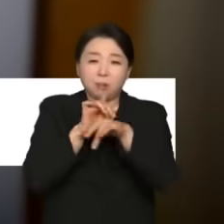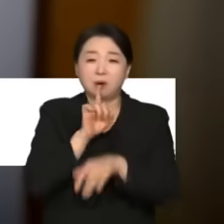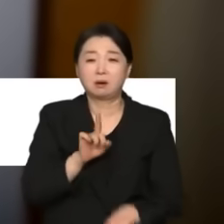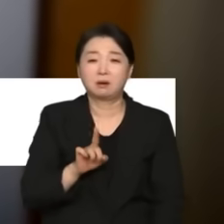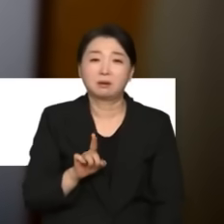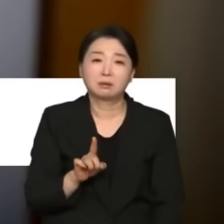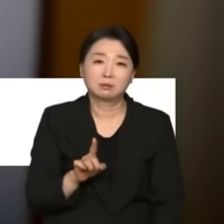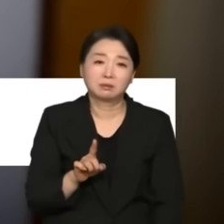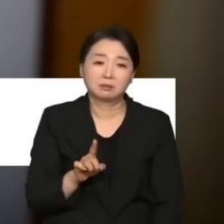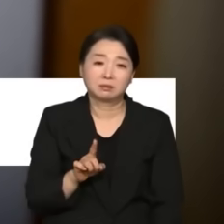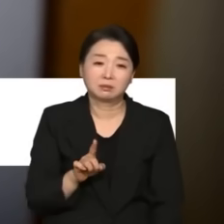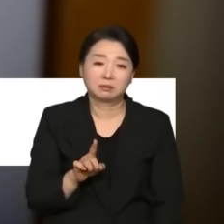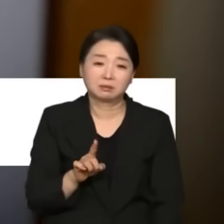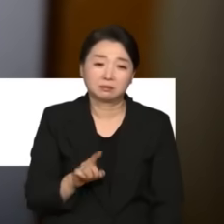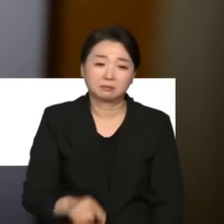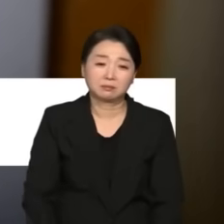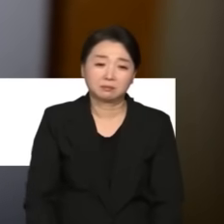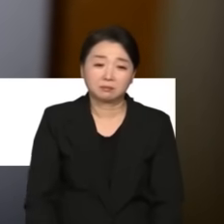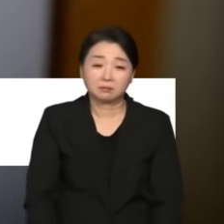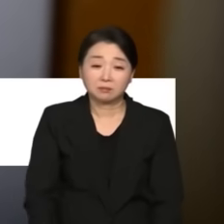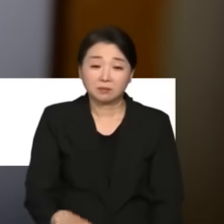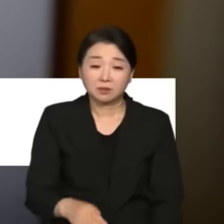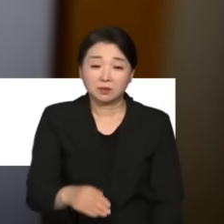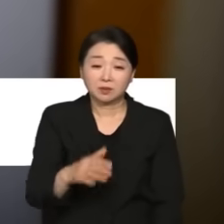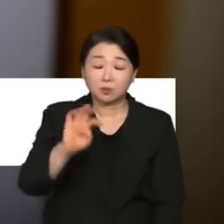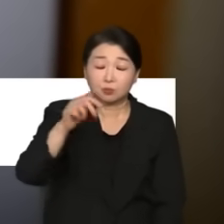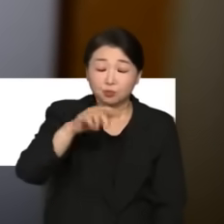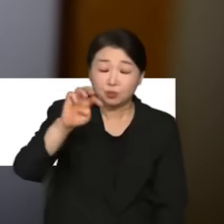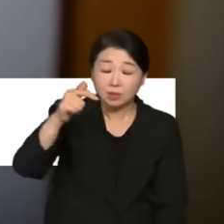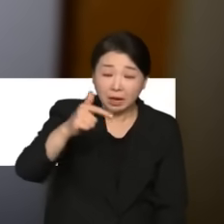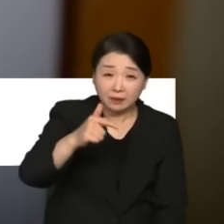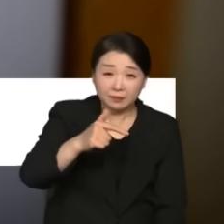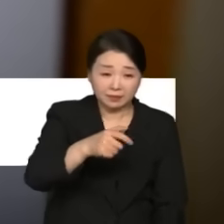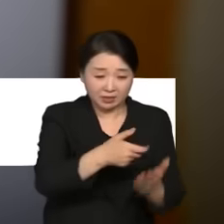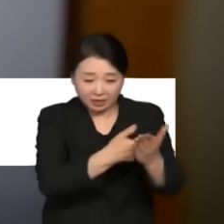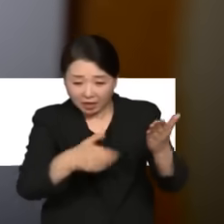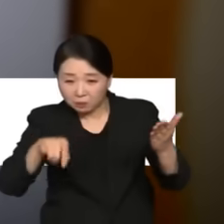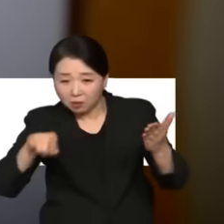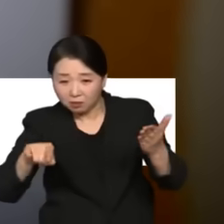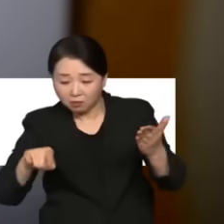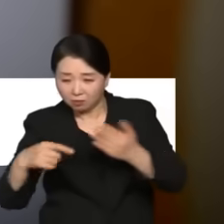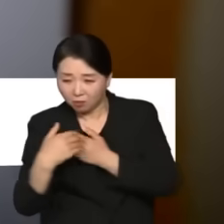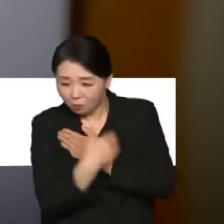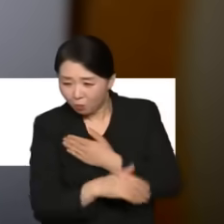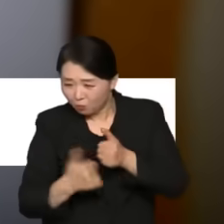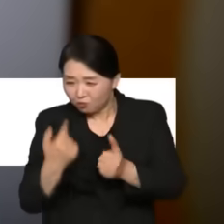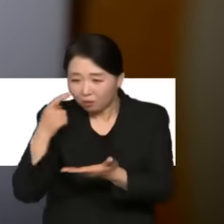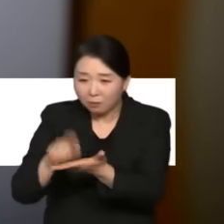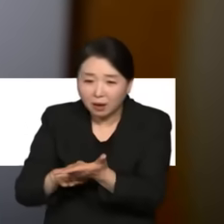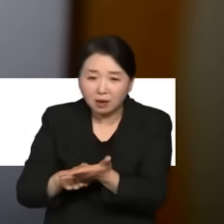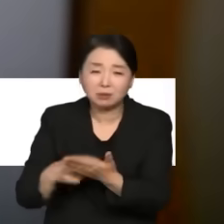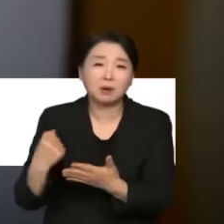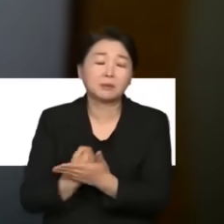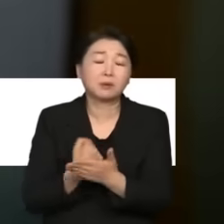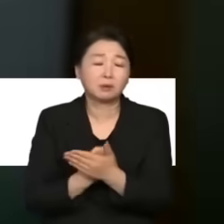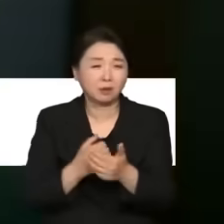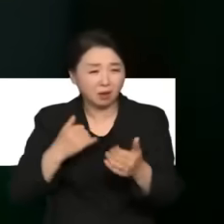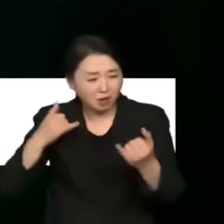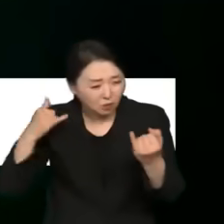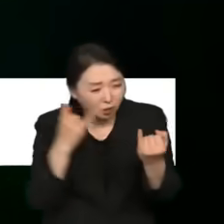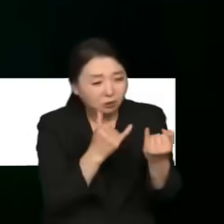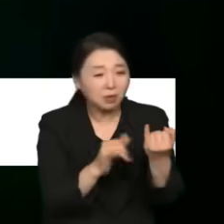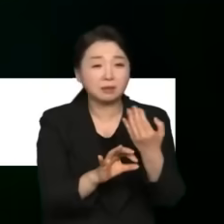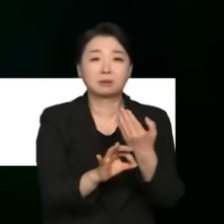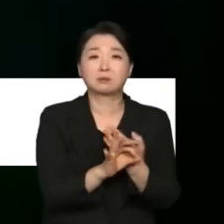실종됐다고 북한 강변에서 시선을 발견됐는데 정말 안타까운 것은 내가 전화 한 통만 해줬으면